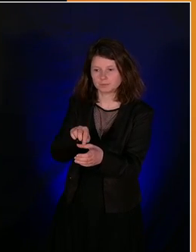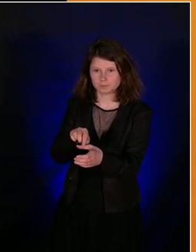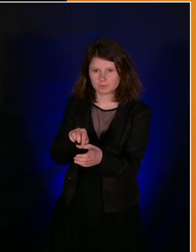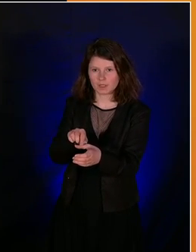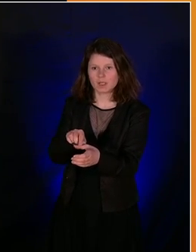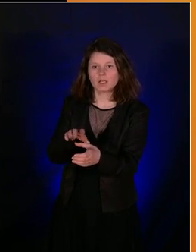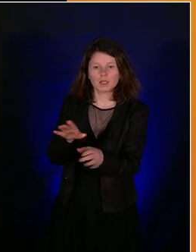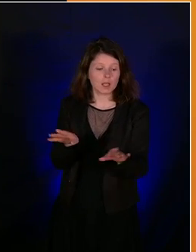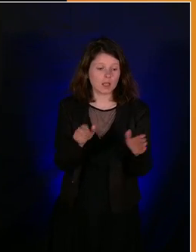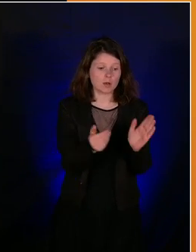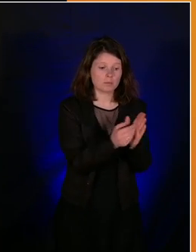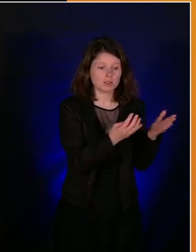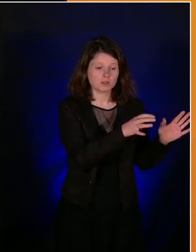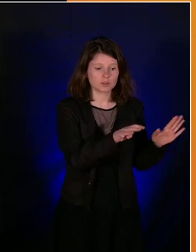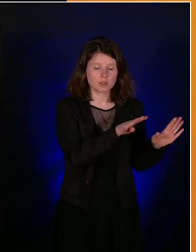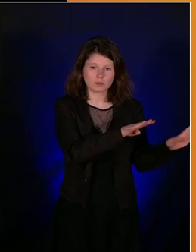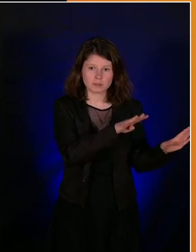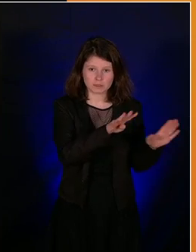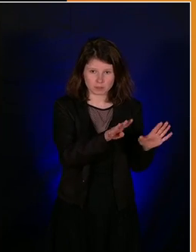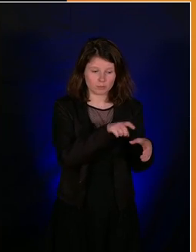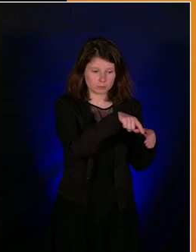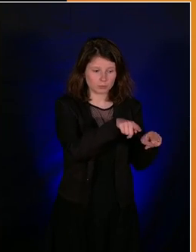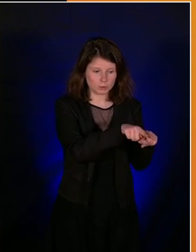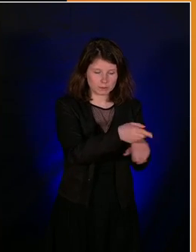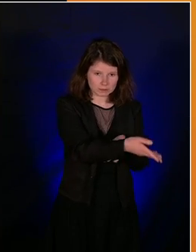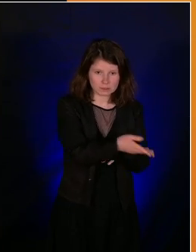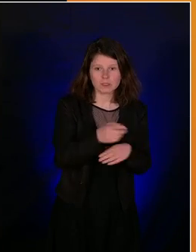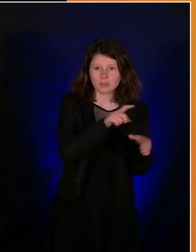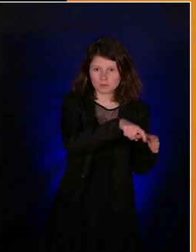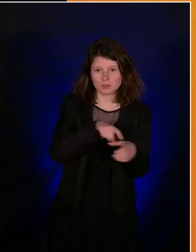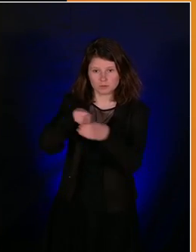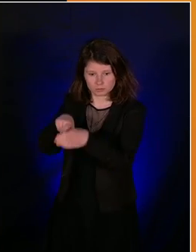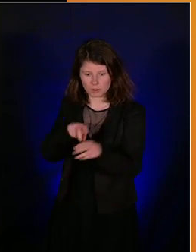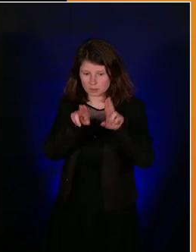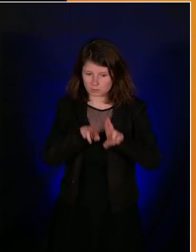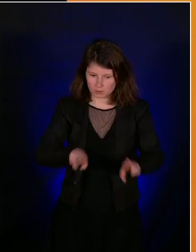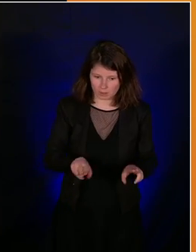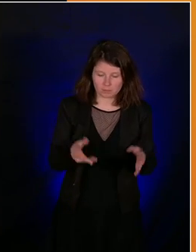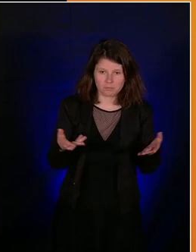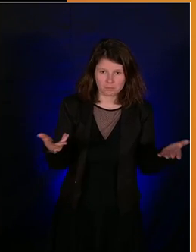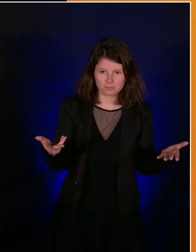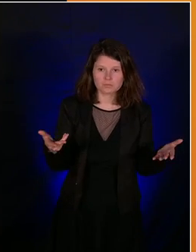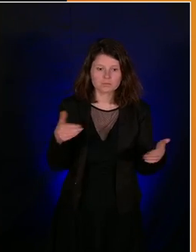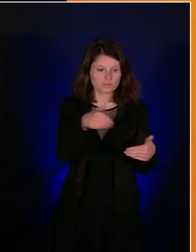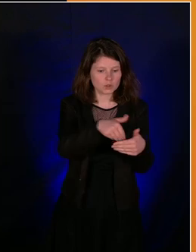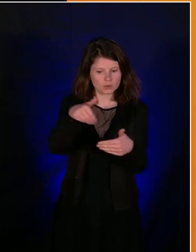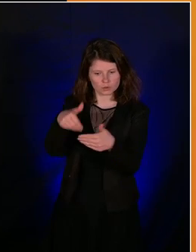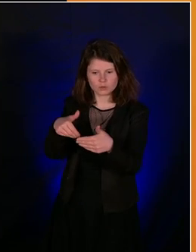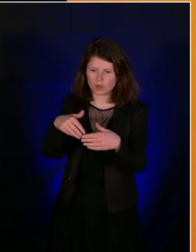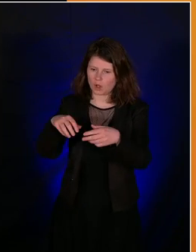1999 ces deux affiliations internationales sont celles dans lesquelles on trouve le plus grand nombre d'organisations